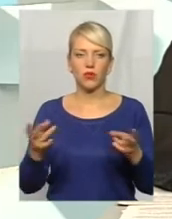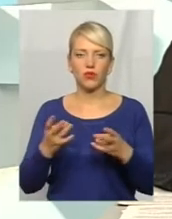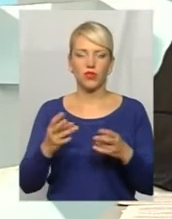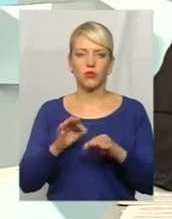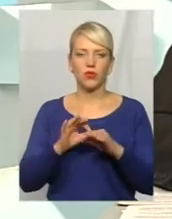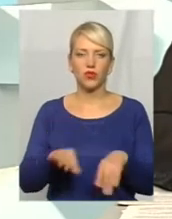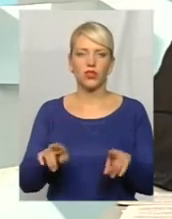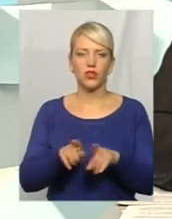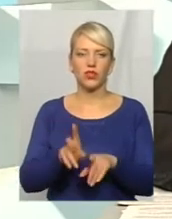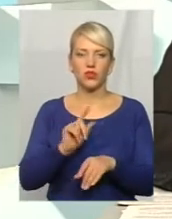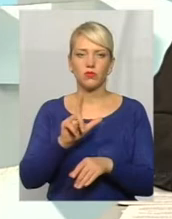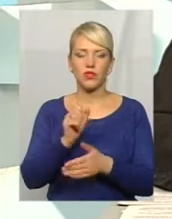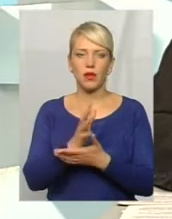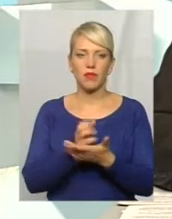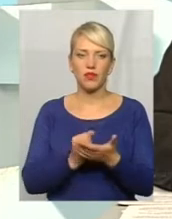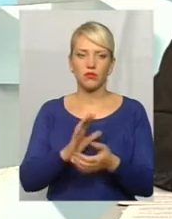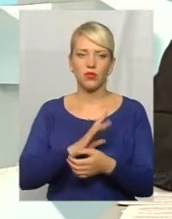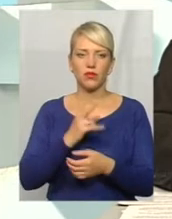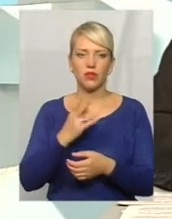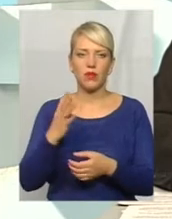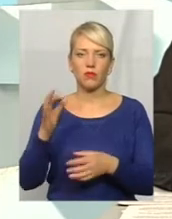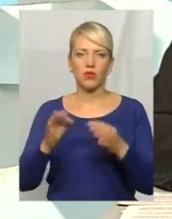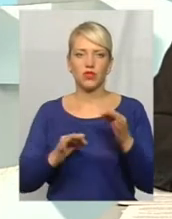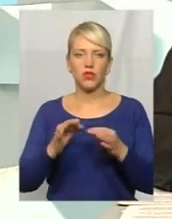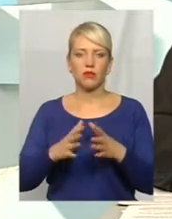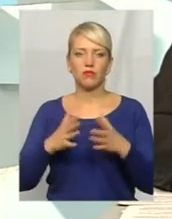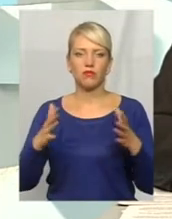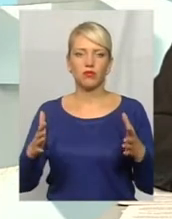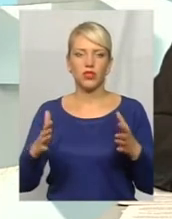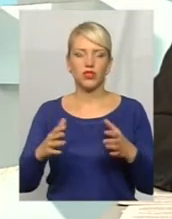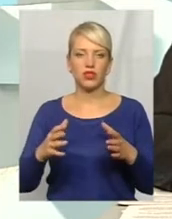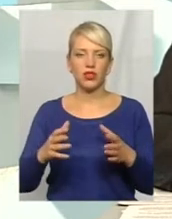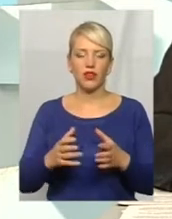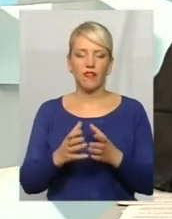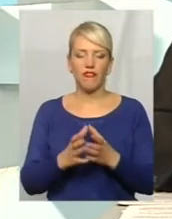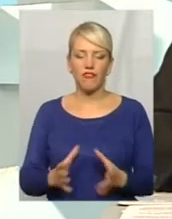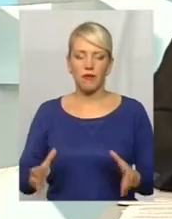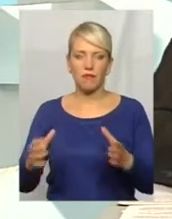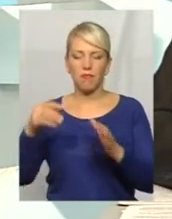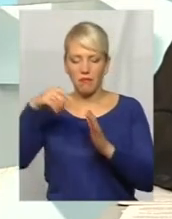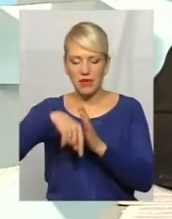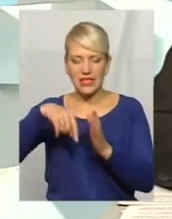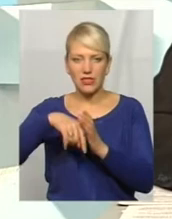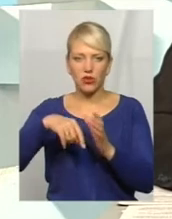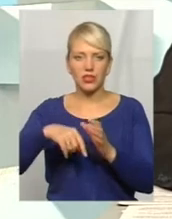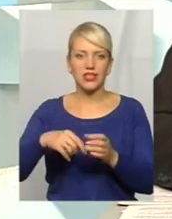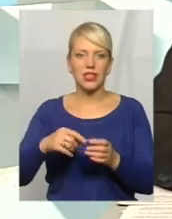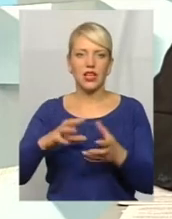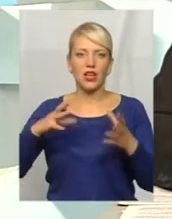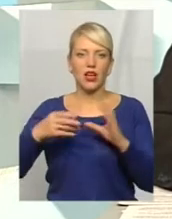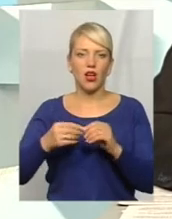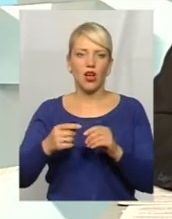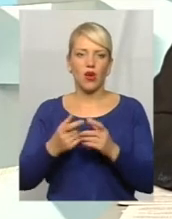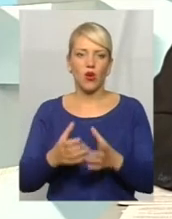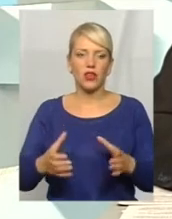так, щоб запасом було на 25% більше від місткості контейнера. Угу. Це можна тим відрегулювати,